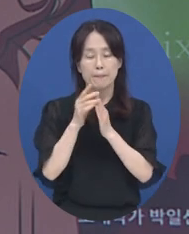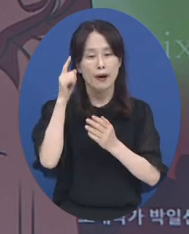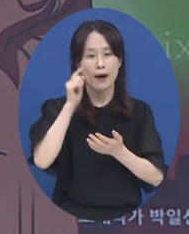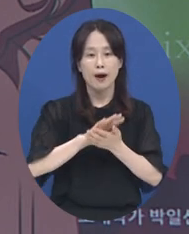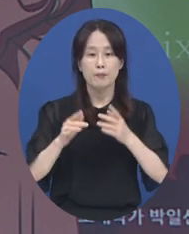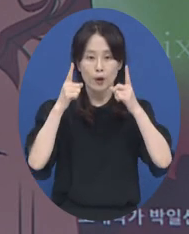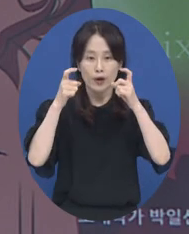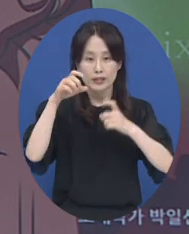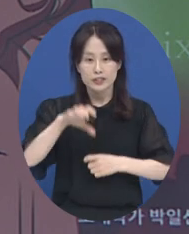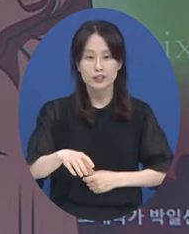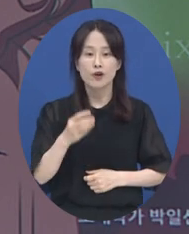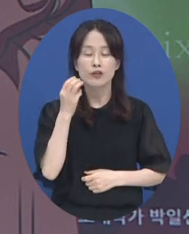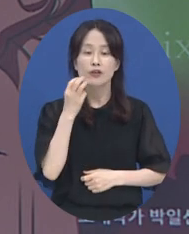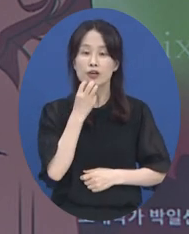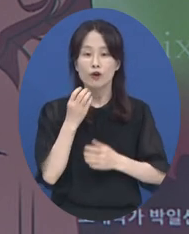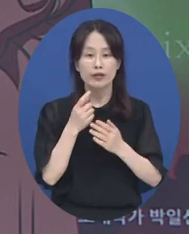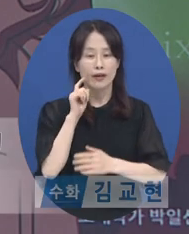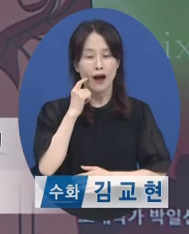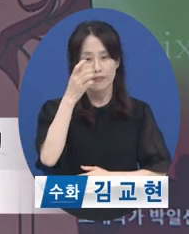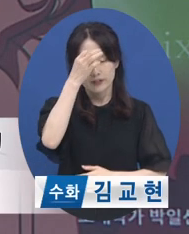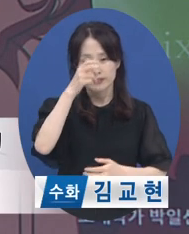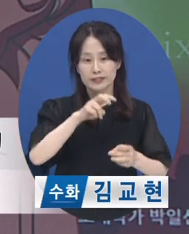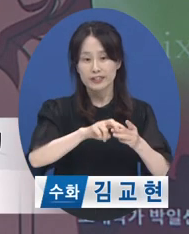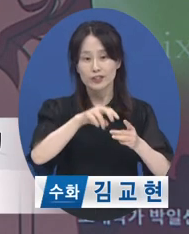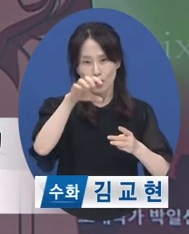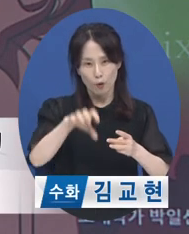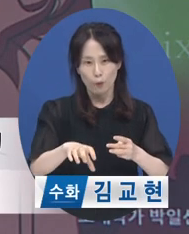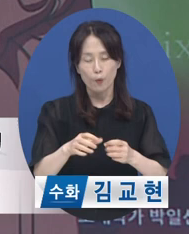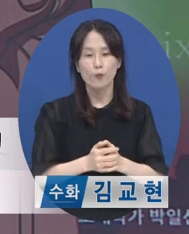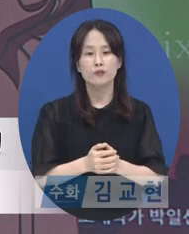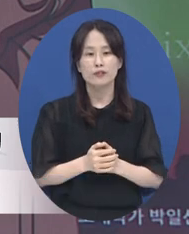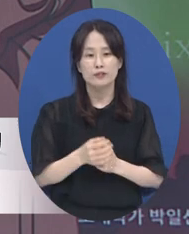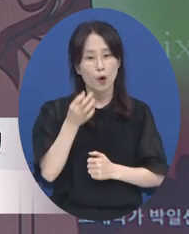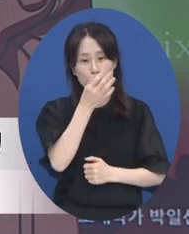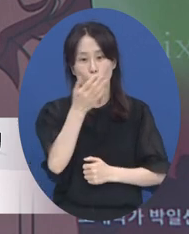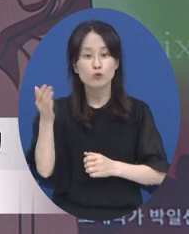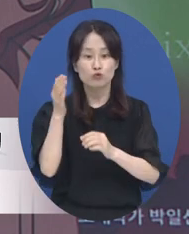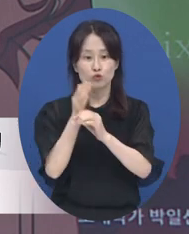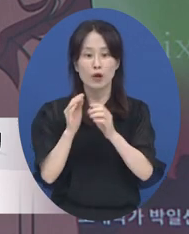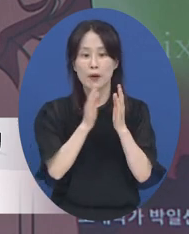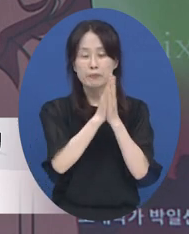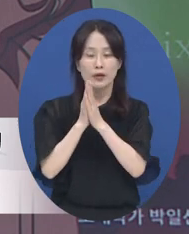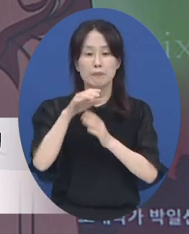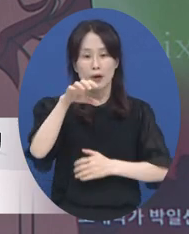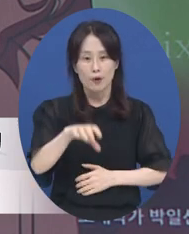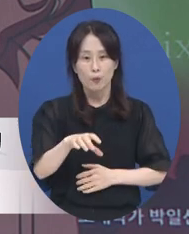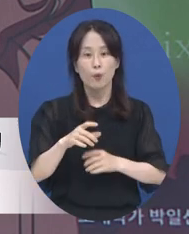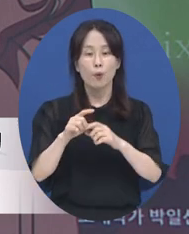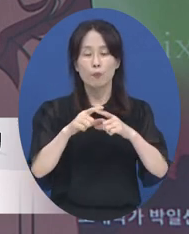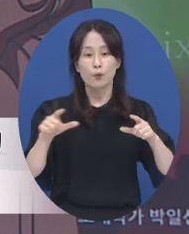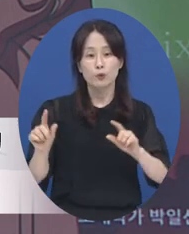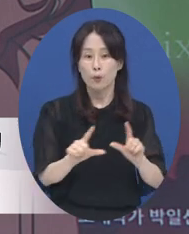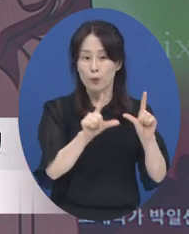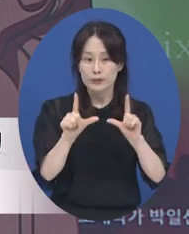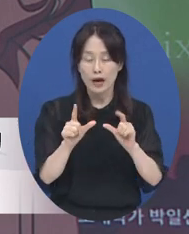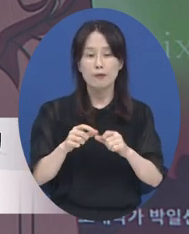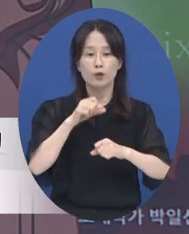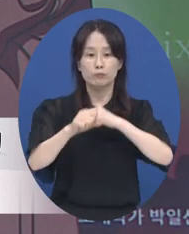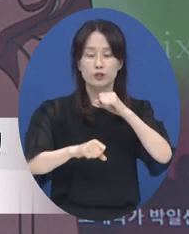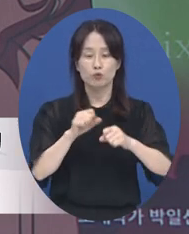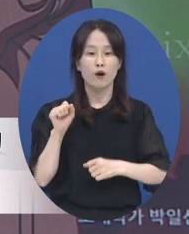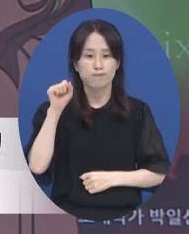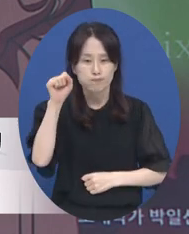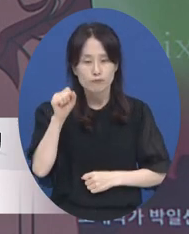미얀마 평화사진전이 경기 아트센터 광장에서 관람객들을 기다리고 있습니다. 미얀마 현지 일상과 민주화운동